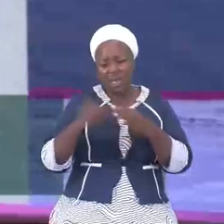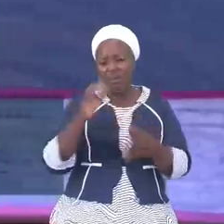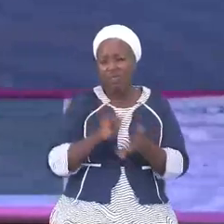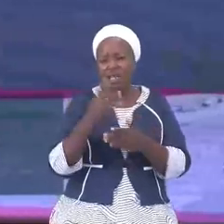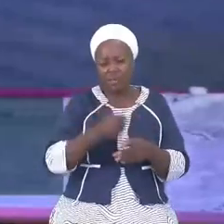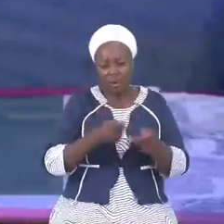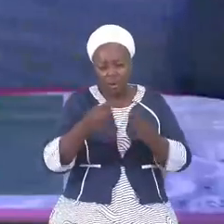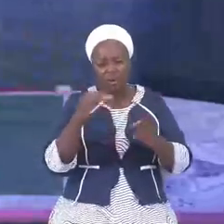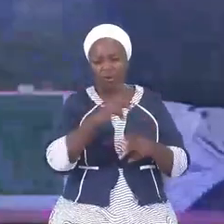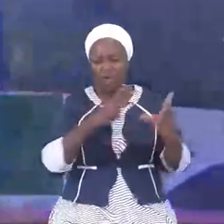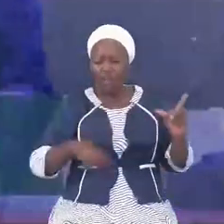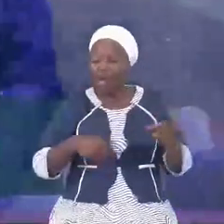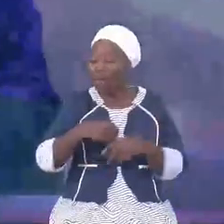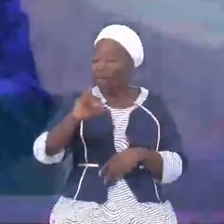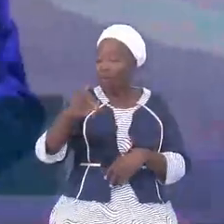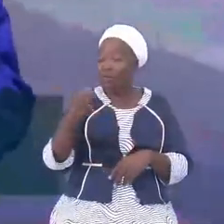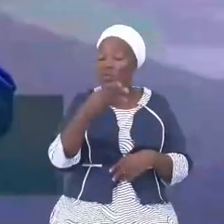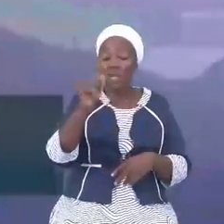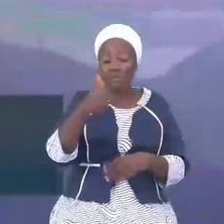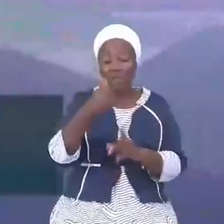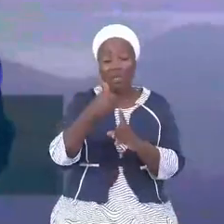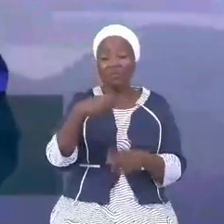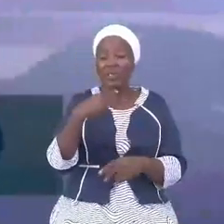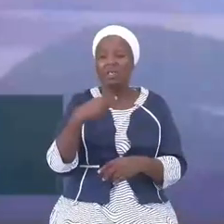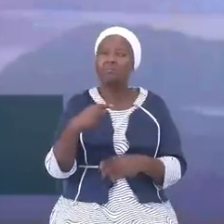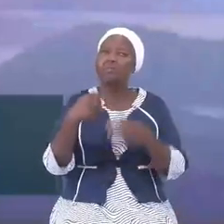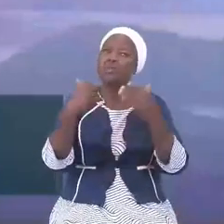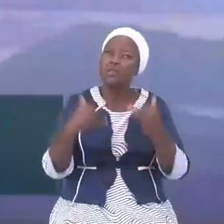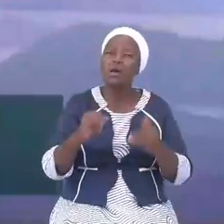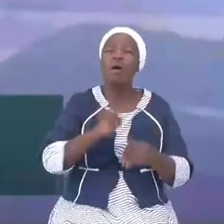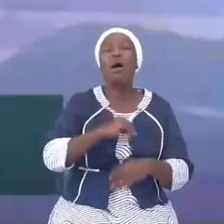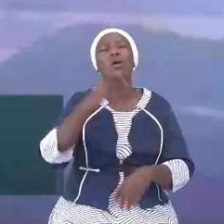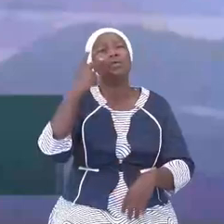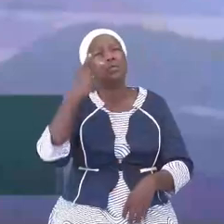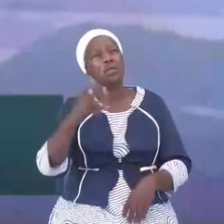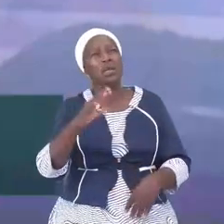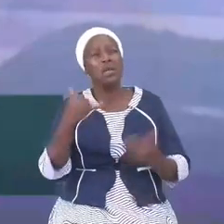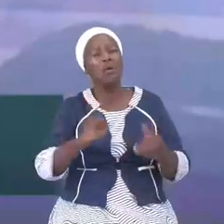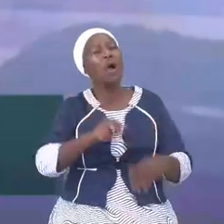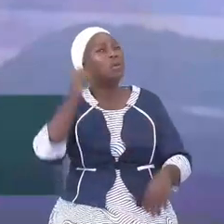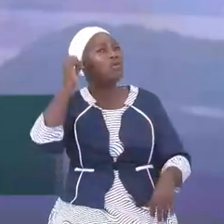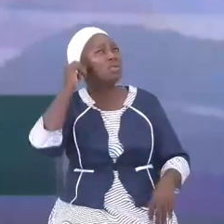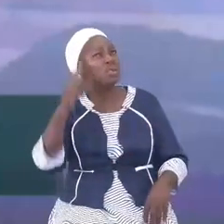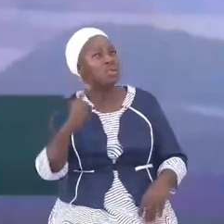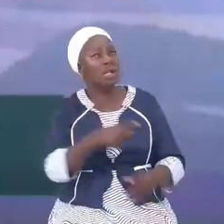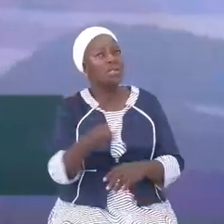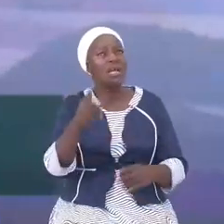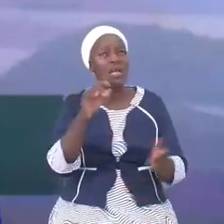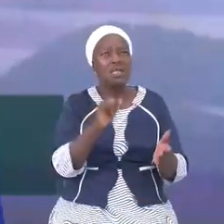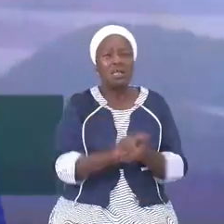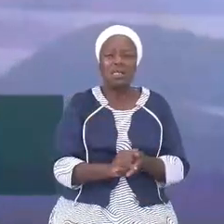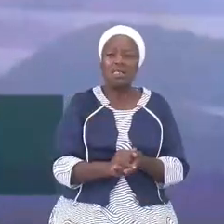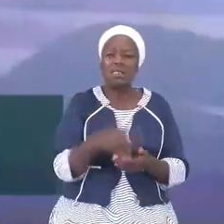Et Jonas lui-même dit, maintenant je vois, maintenant je comprends. Les prophètes y compris